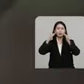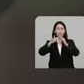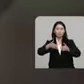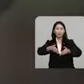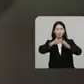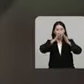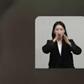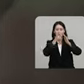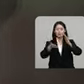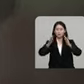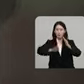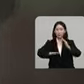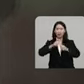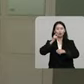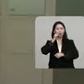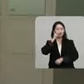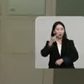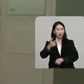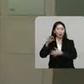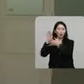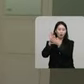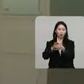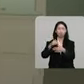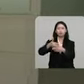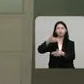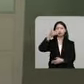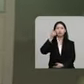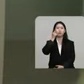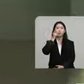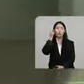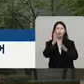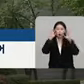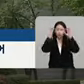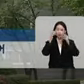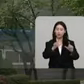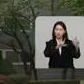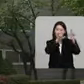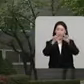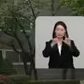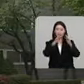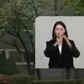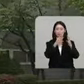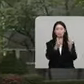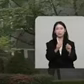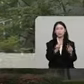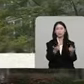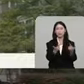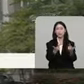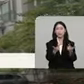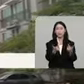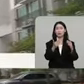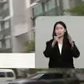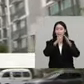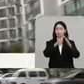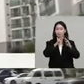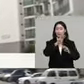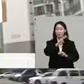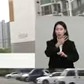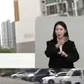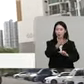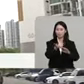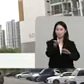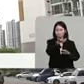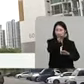넘게 문을 열지 못했습니다 단일 아이들이 없기 때문입니다 800여 가구가 모여사는 또 다른